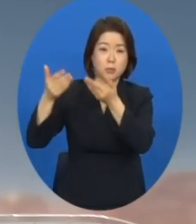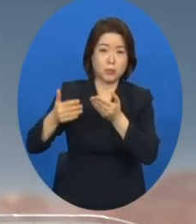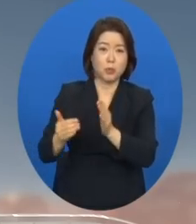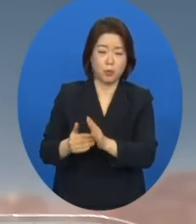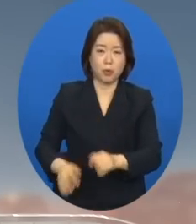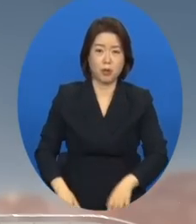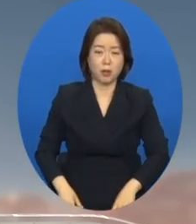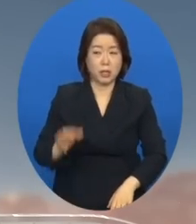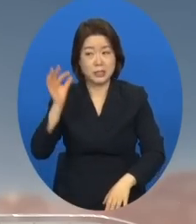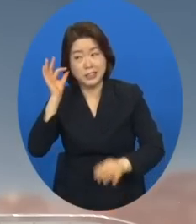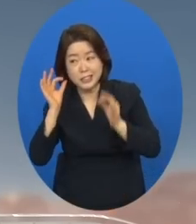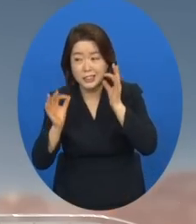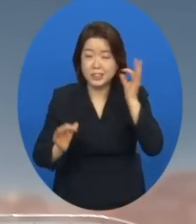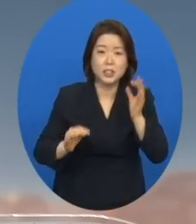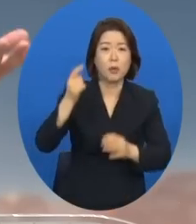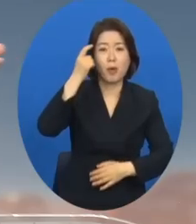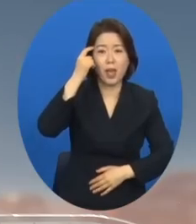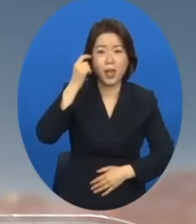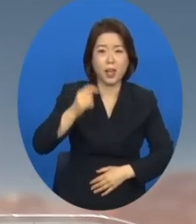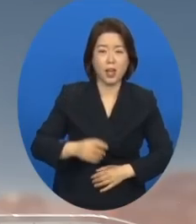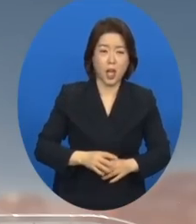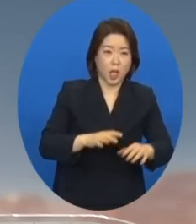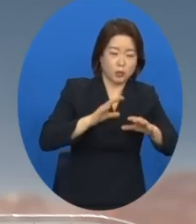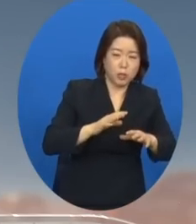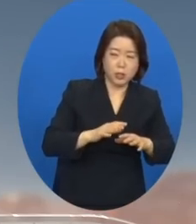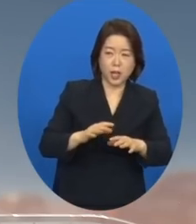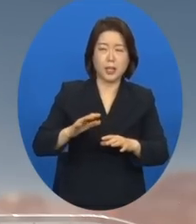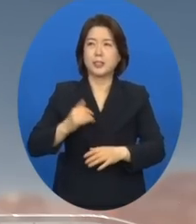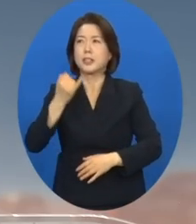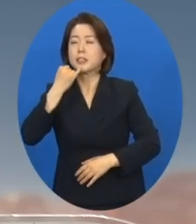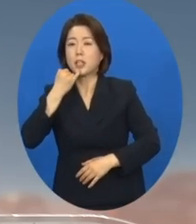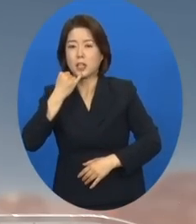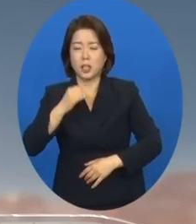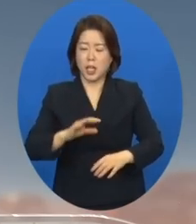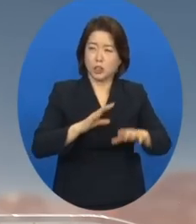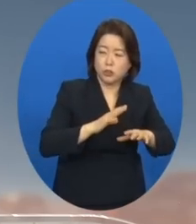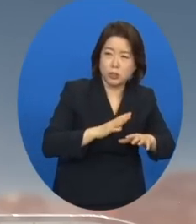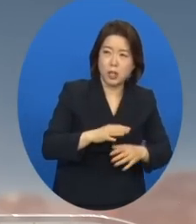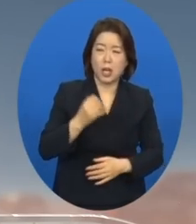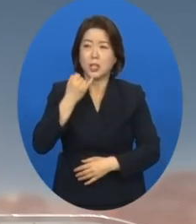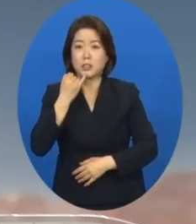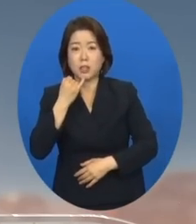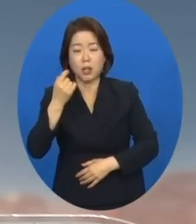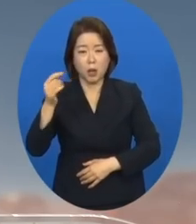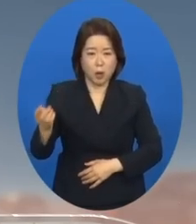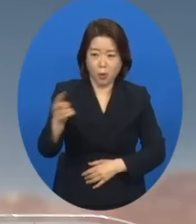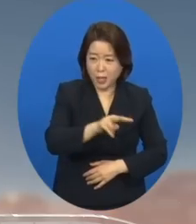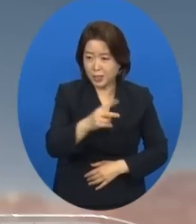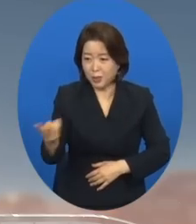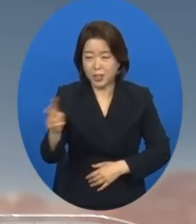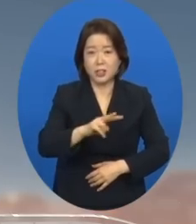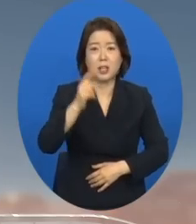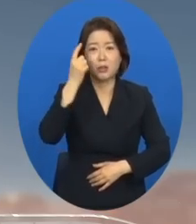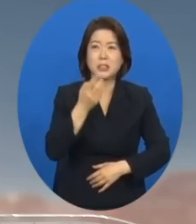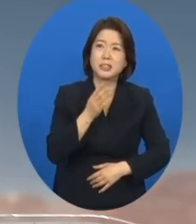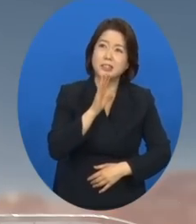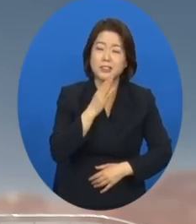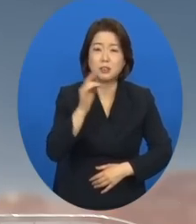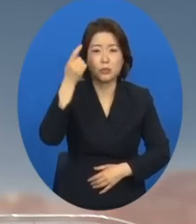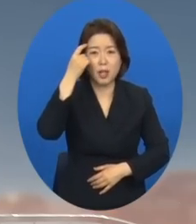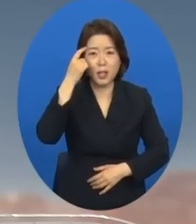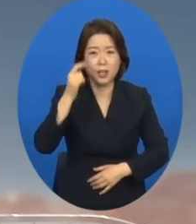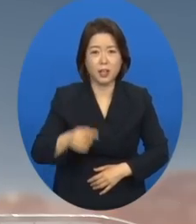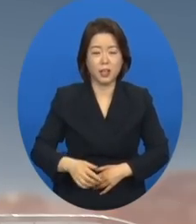자원을 흔들리는지 아십니까 두려웠다가 두렵지 않았다가 다시 두려웠다가 왜 왔다 갔다 한 줄 아세요 너무 뉴스와